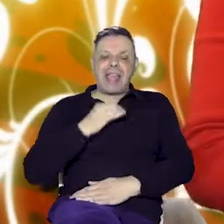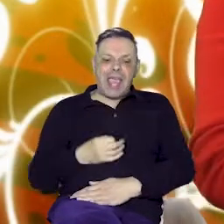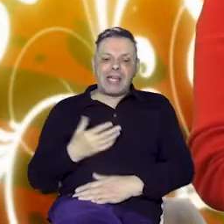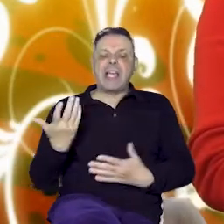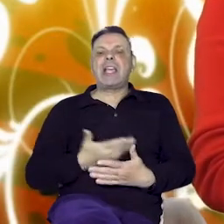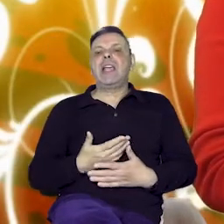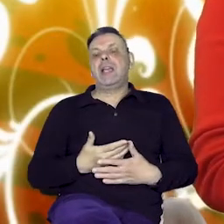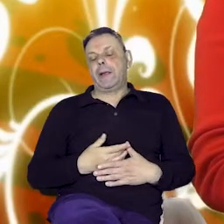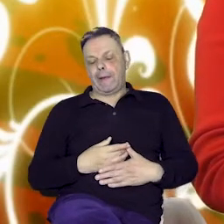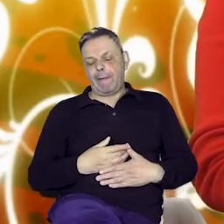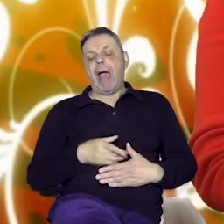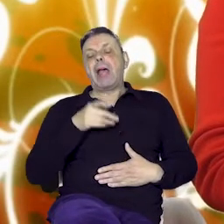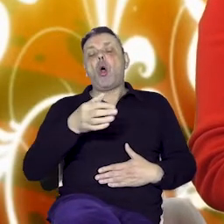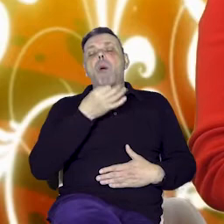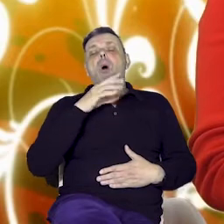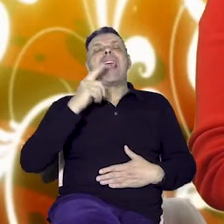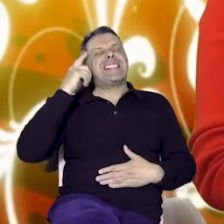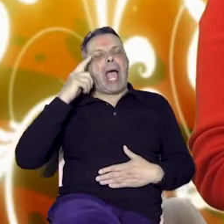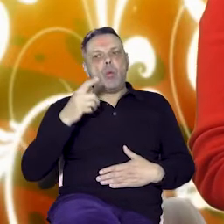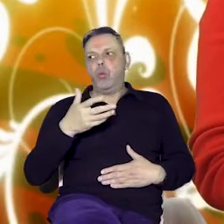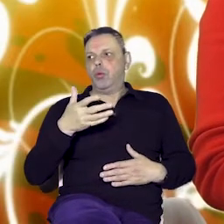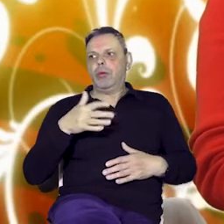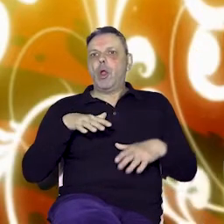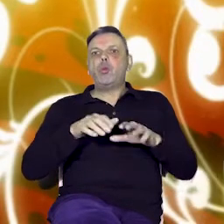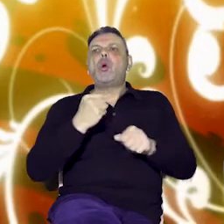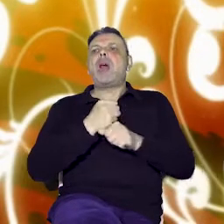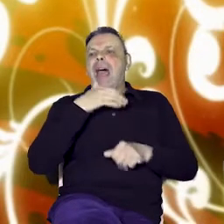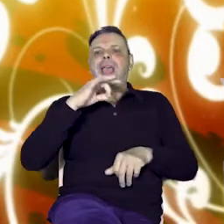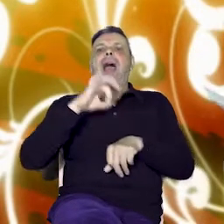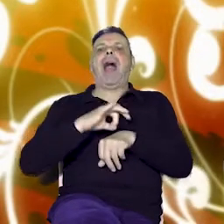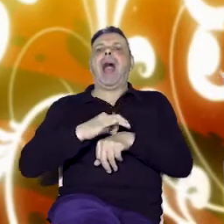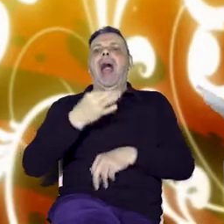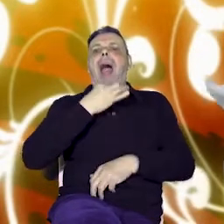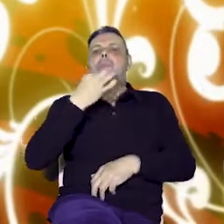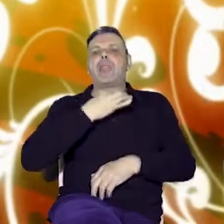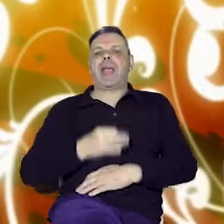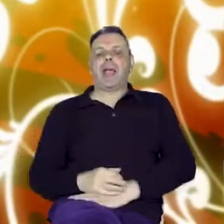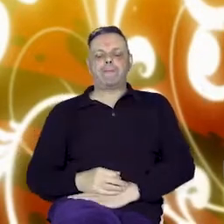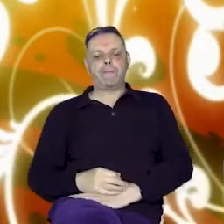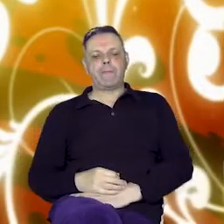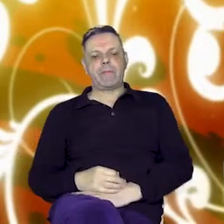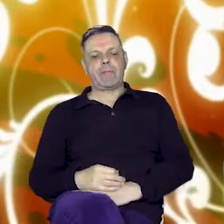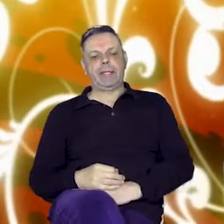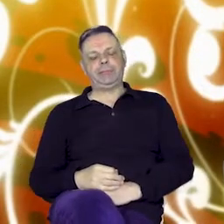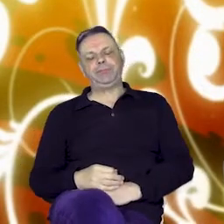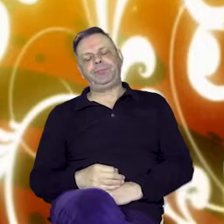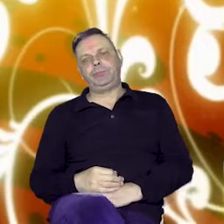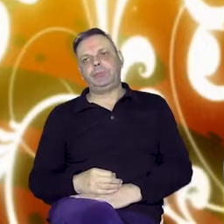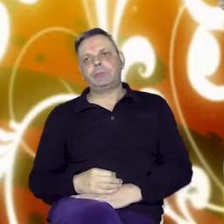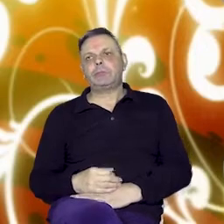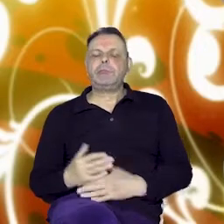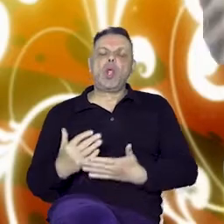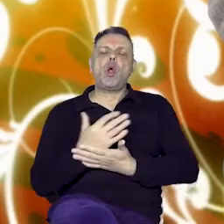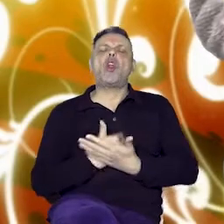znaju ljekarnici. Tako je. Eto, evo i taj bi savjet dali. Znači, koristite svoje ljekarne u svojim, ja bih